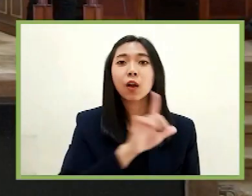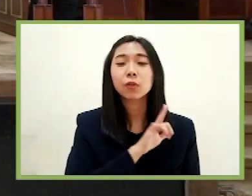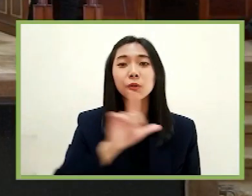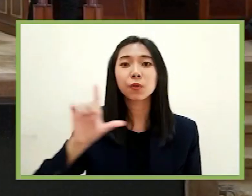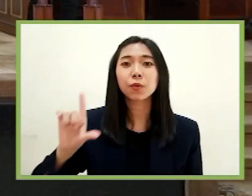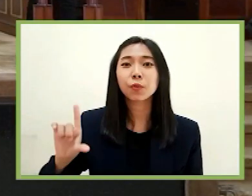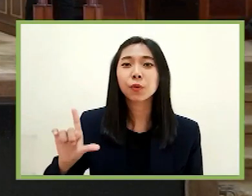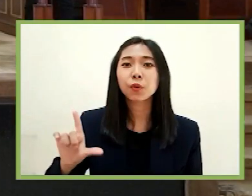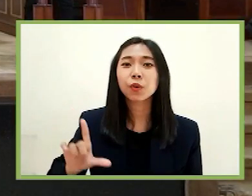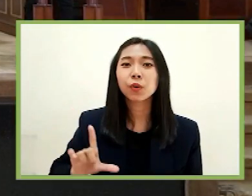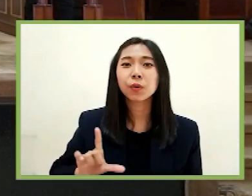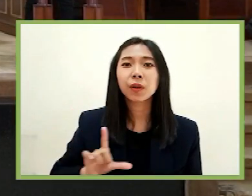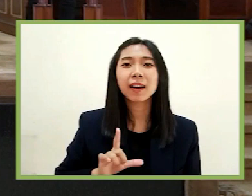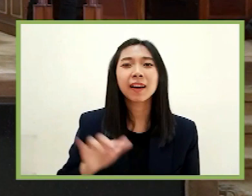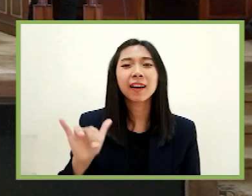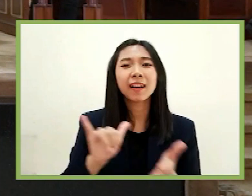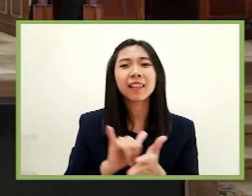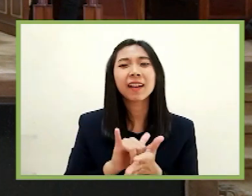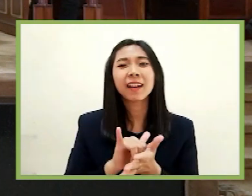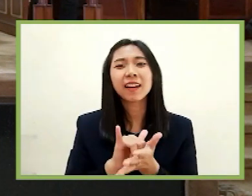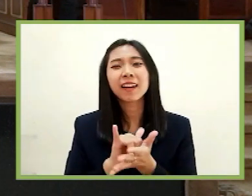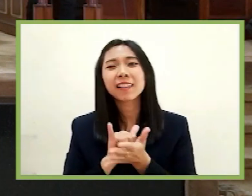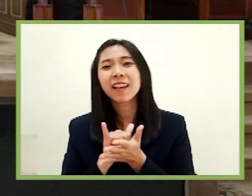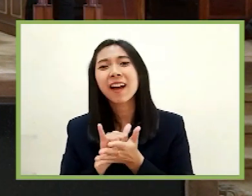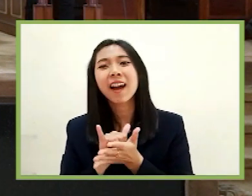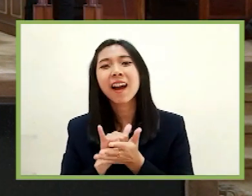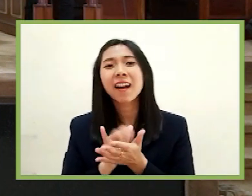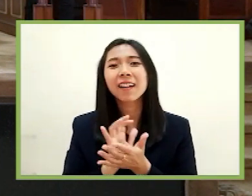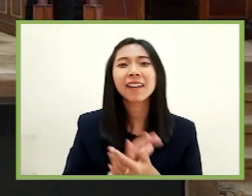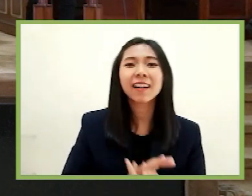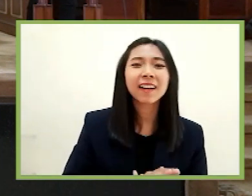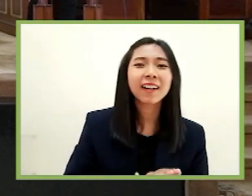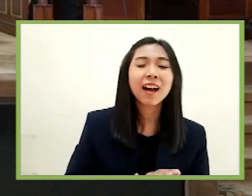aku kau ada